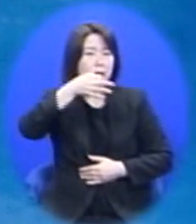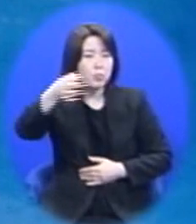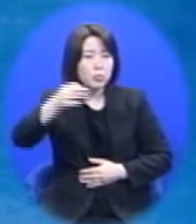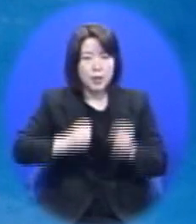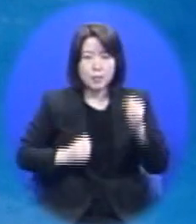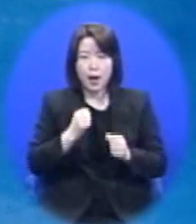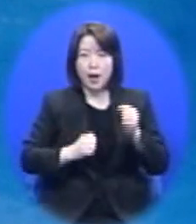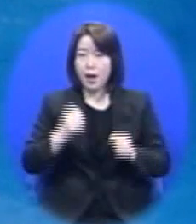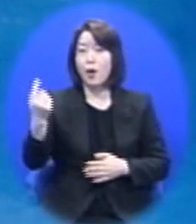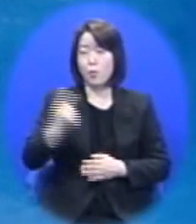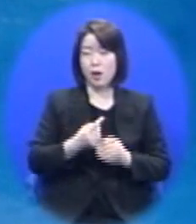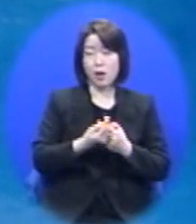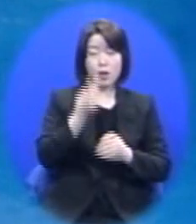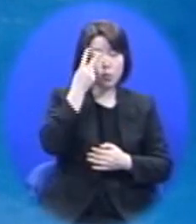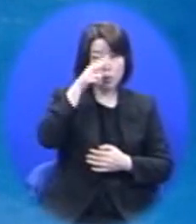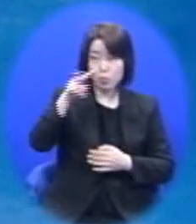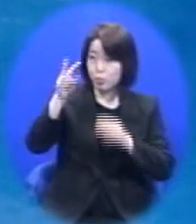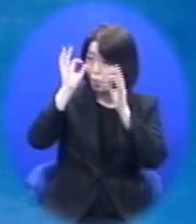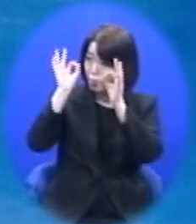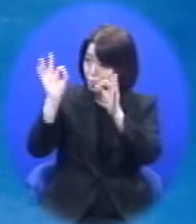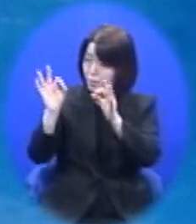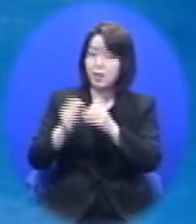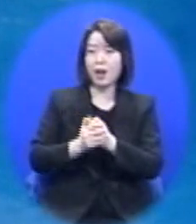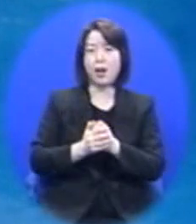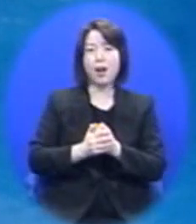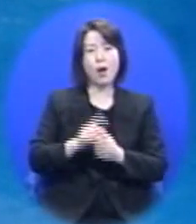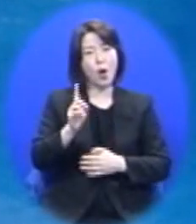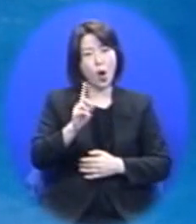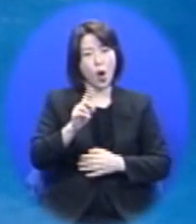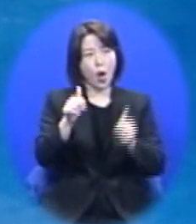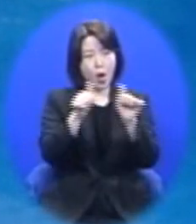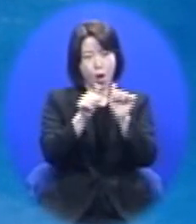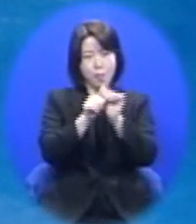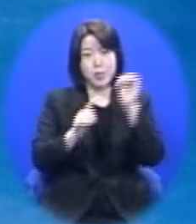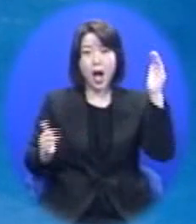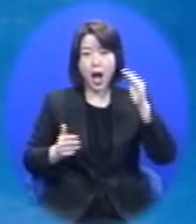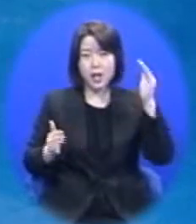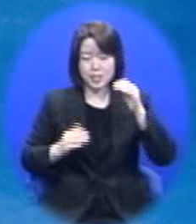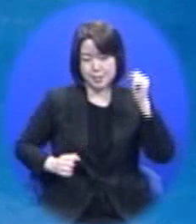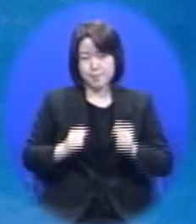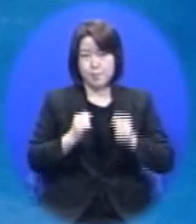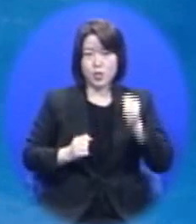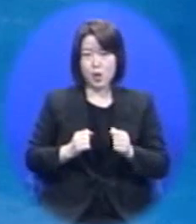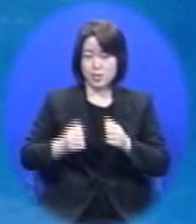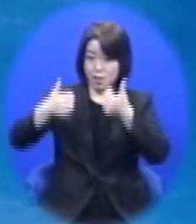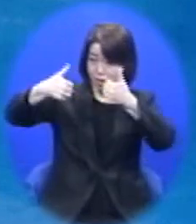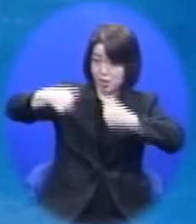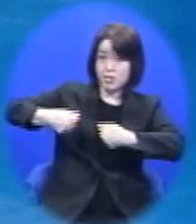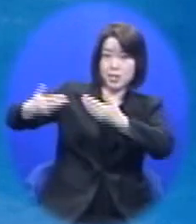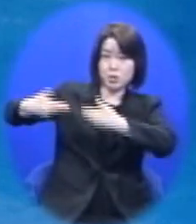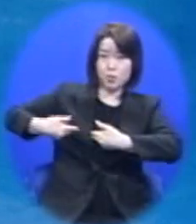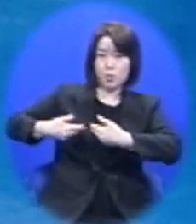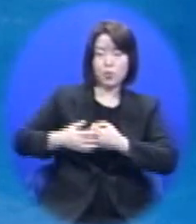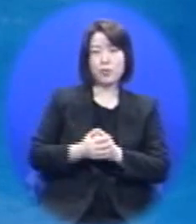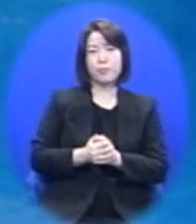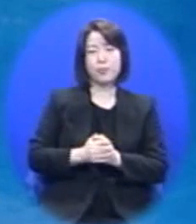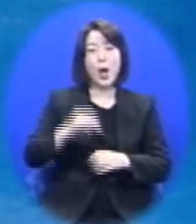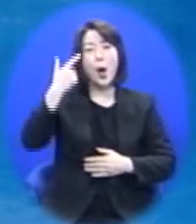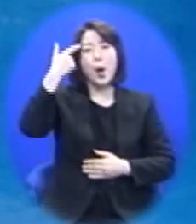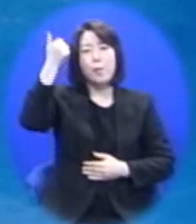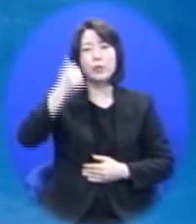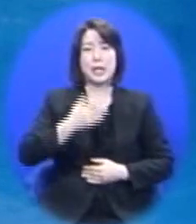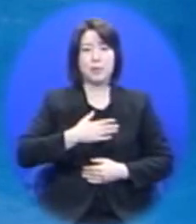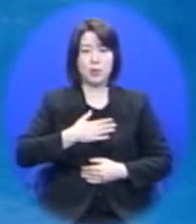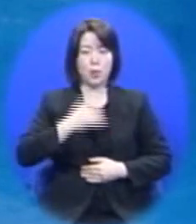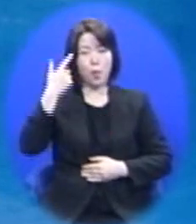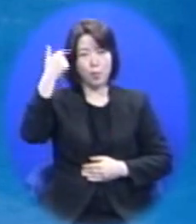달려와요. 돌아보니까 웬 학생이, 남학생이 뛰어와서 인사를 합니다. 목사님, 저